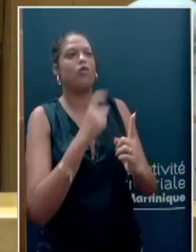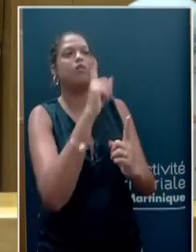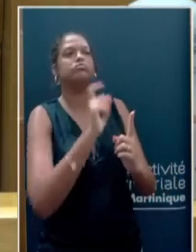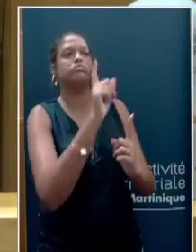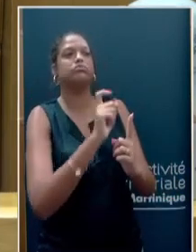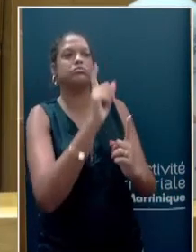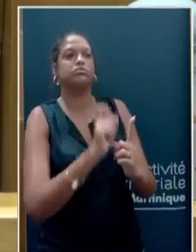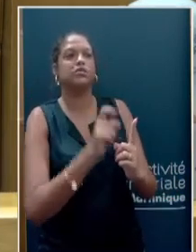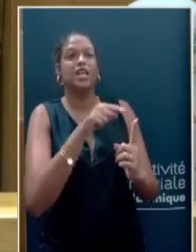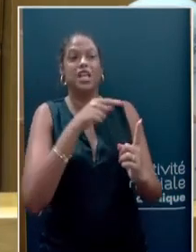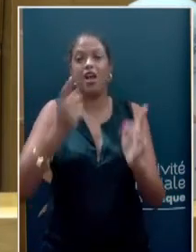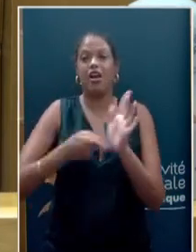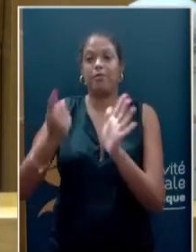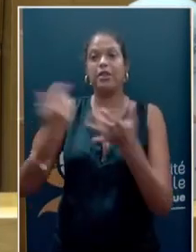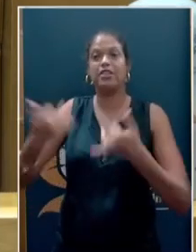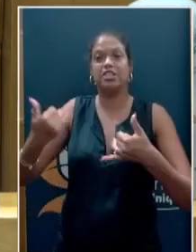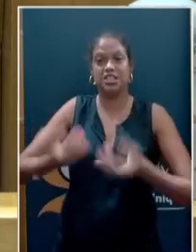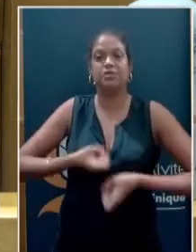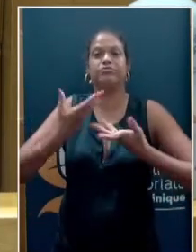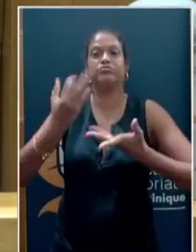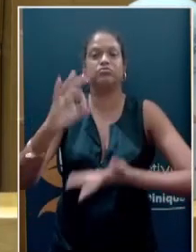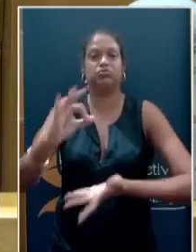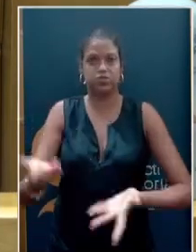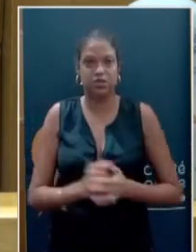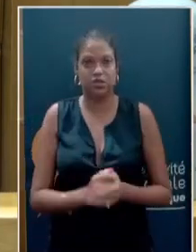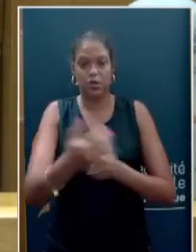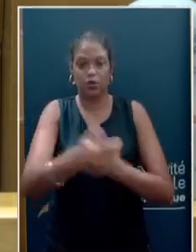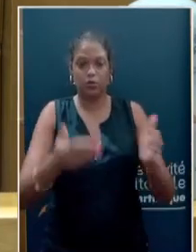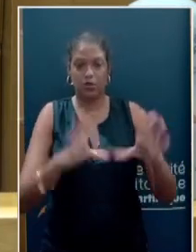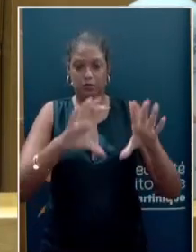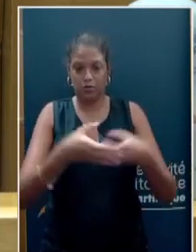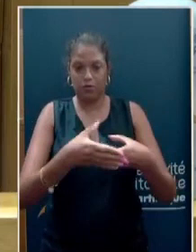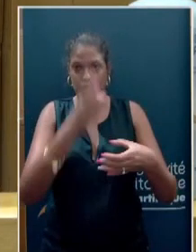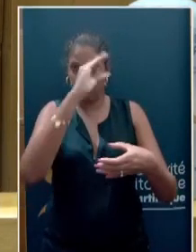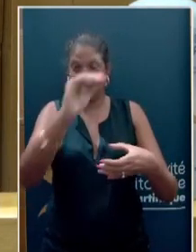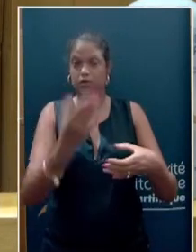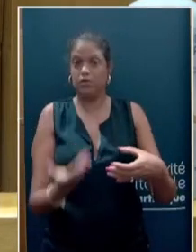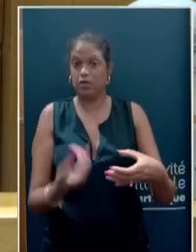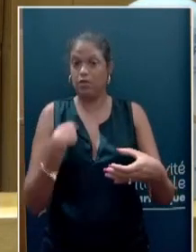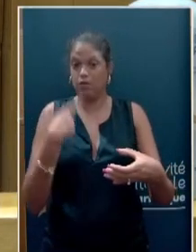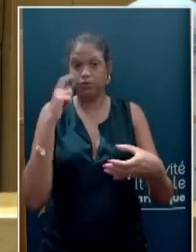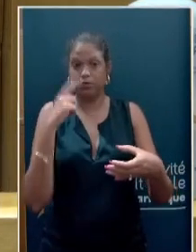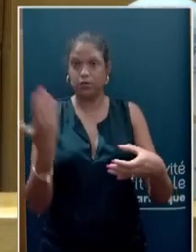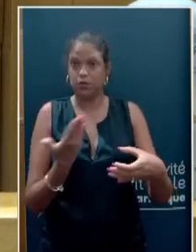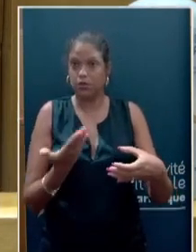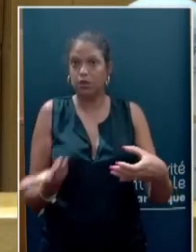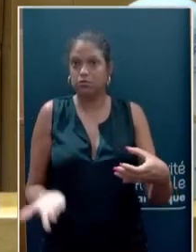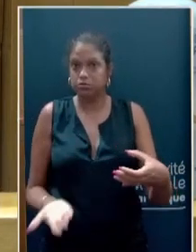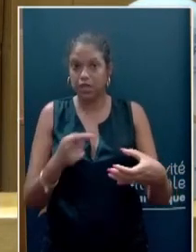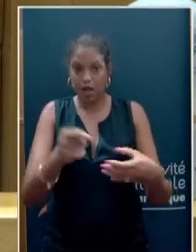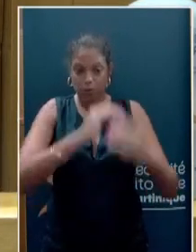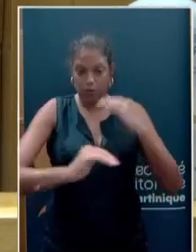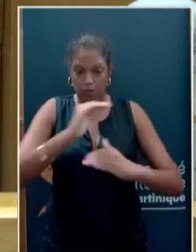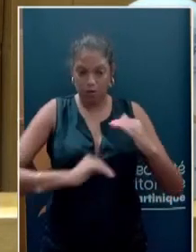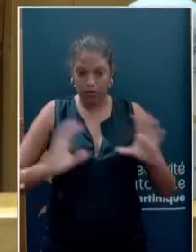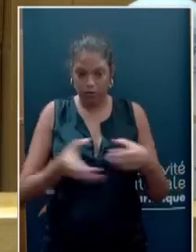vais les répéter ici. Dans le domaine de la formation professionnelle, j'ai constaté l'absence de programme de